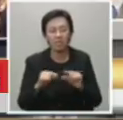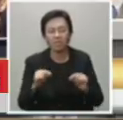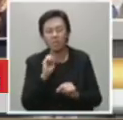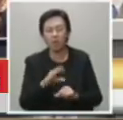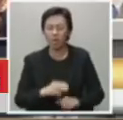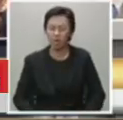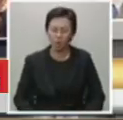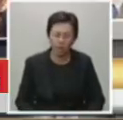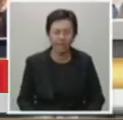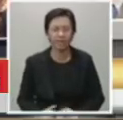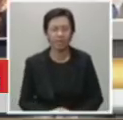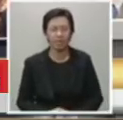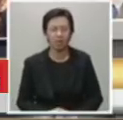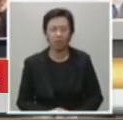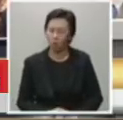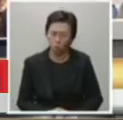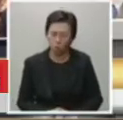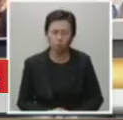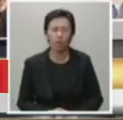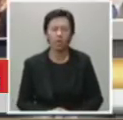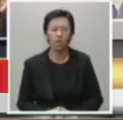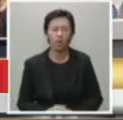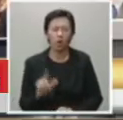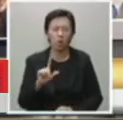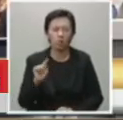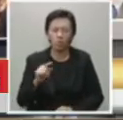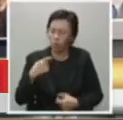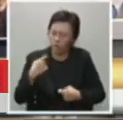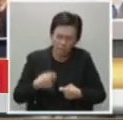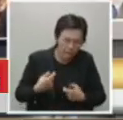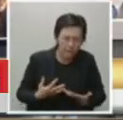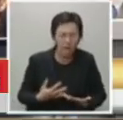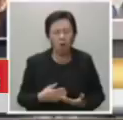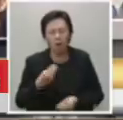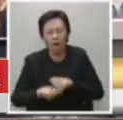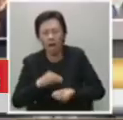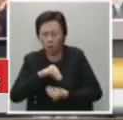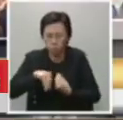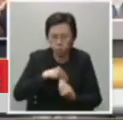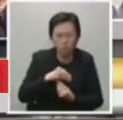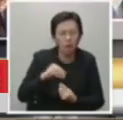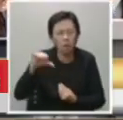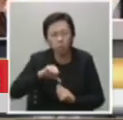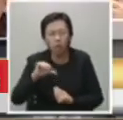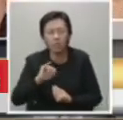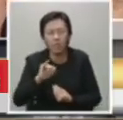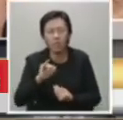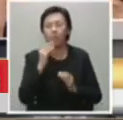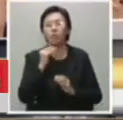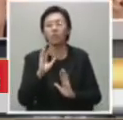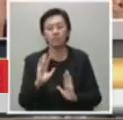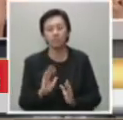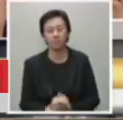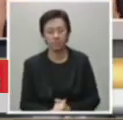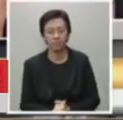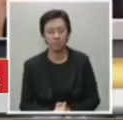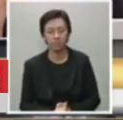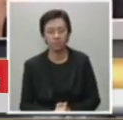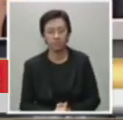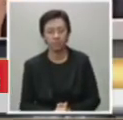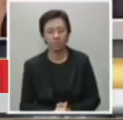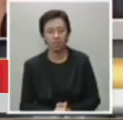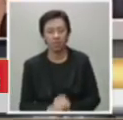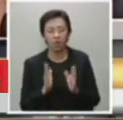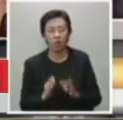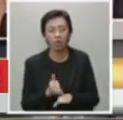โอ้ยไม่ไว้ว่าลุงตู่มันแย่ค้าขายไม่ได้เลยได้จะพูดแป๊บแป๊บแป๊บเขาก็พูดแค่นั้นแหละครับสุดท้าย